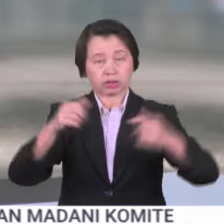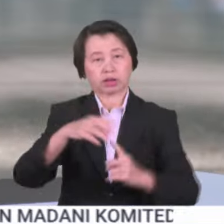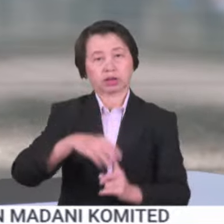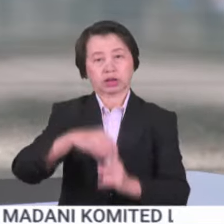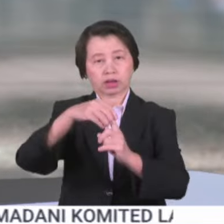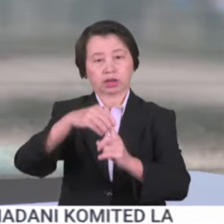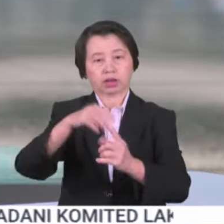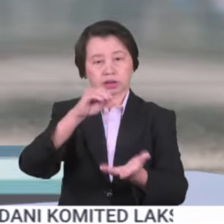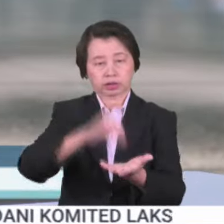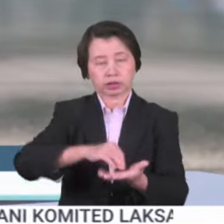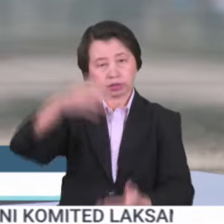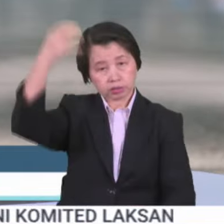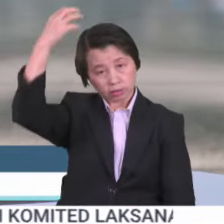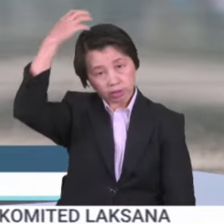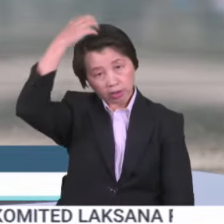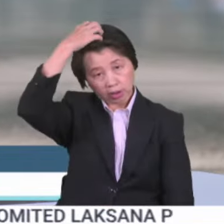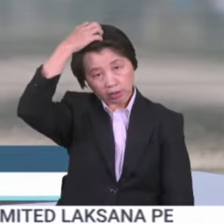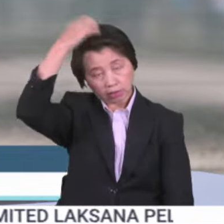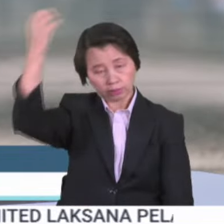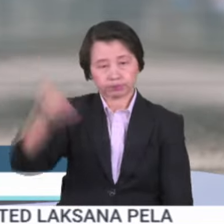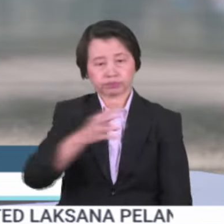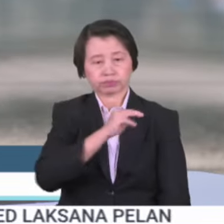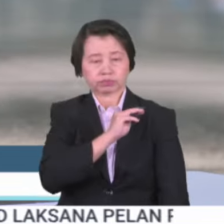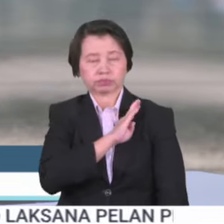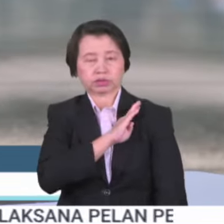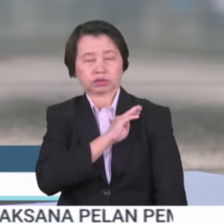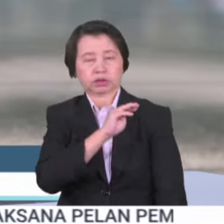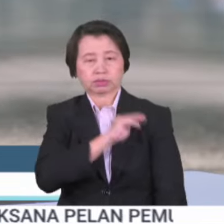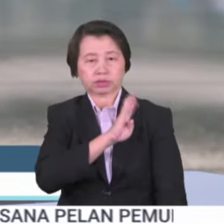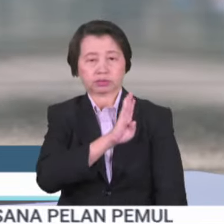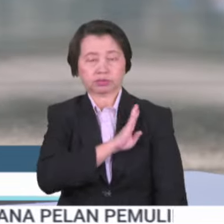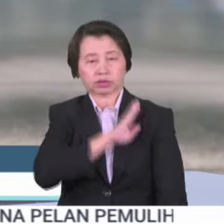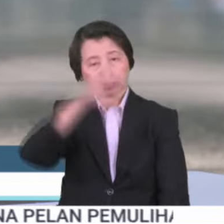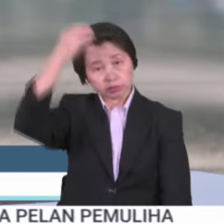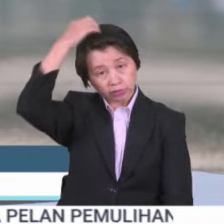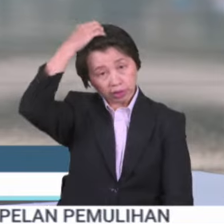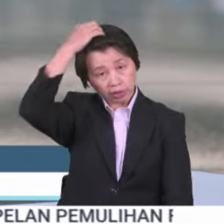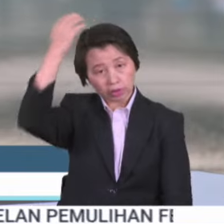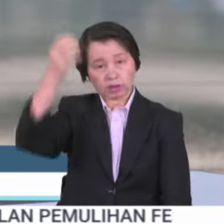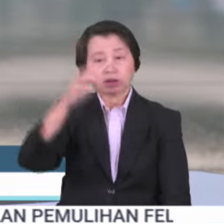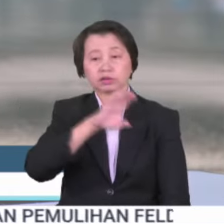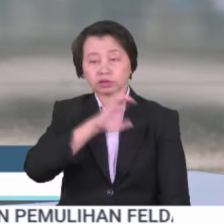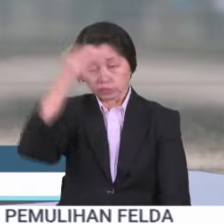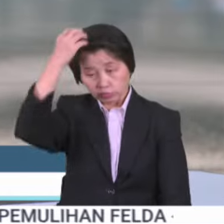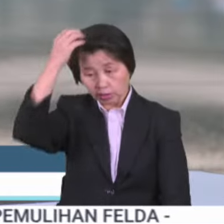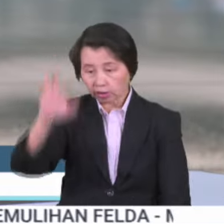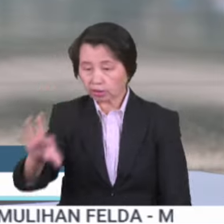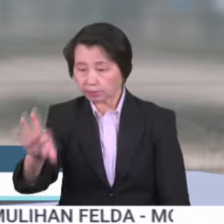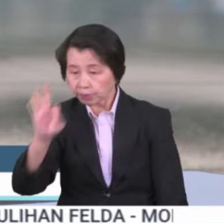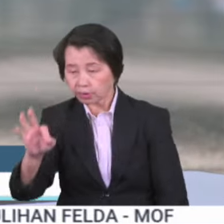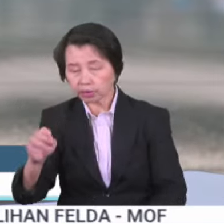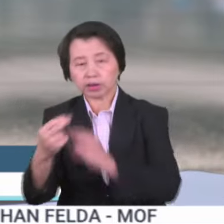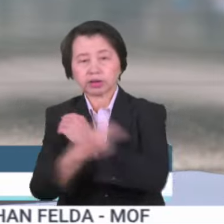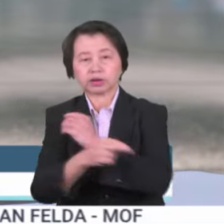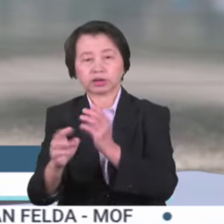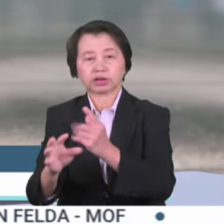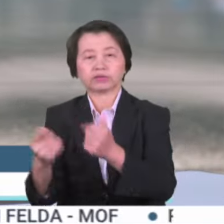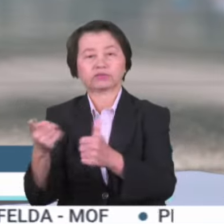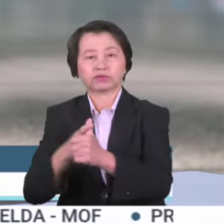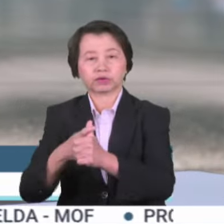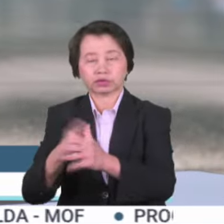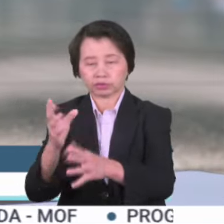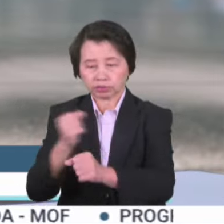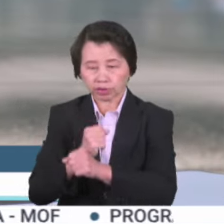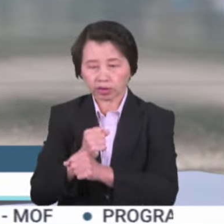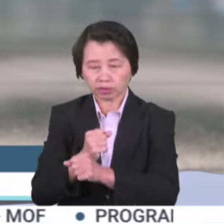khususnya di negeri Selangor. Menteri Besar Datuk Seri Aminuddin Syahri berkata Selangor dipilih menjadi lokasi pertama bagi masyarakat mendapatkan